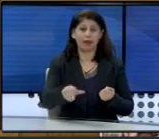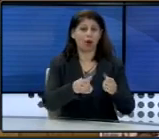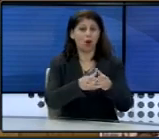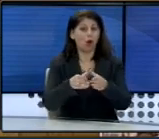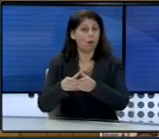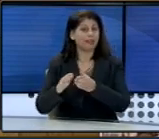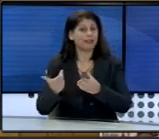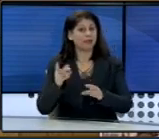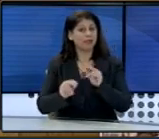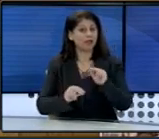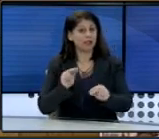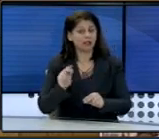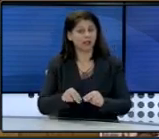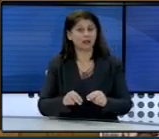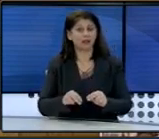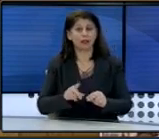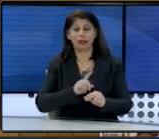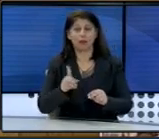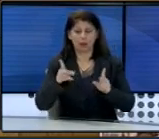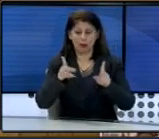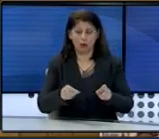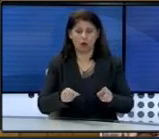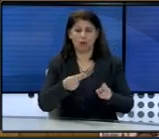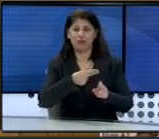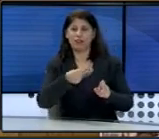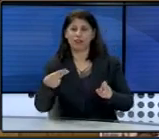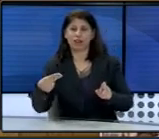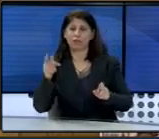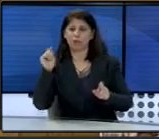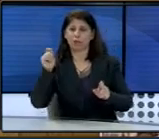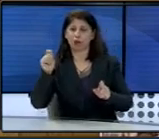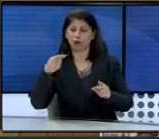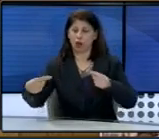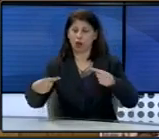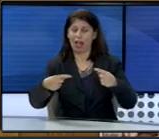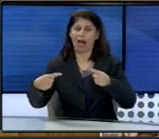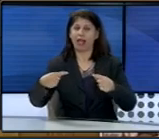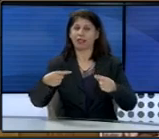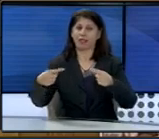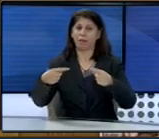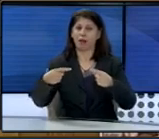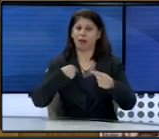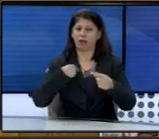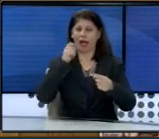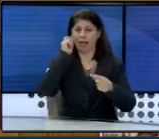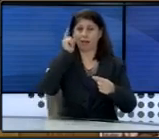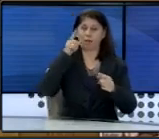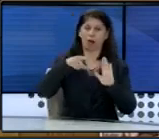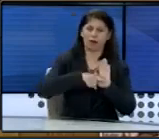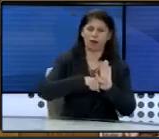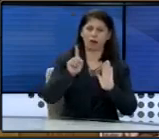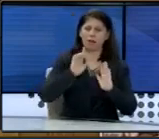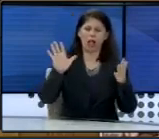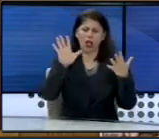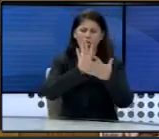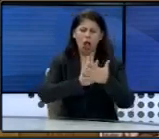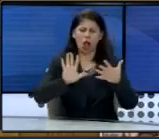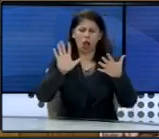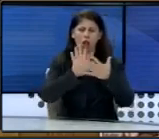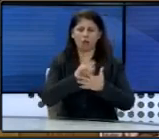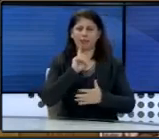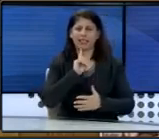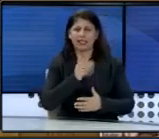ψηφίζει. Να μην αποκόπτουμε φράσεις των πολιτικών μας αντιπάλων για να δημιουργούμε εντυπώσεις. Να μην θολώνουμε τα νερά